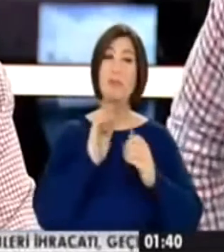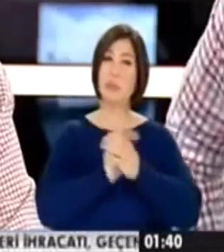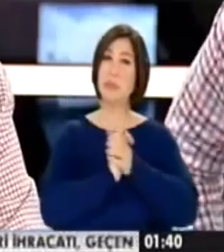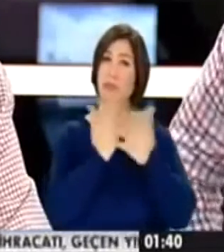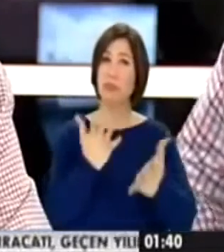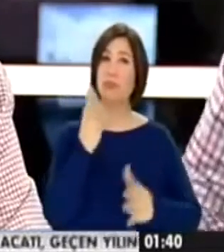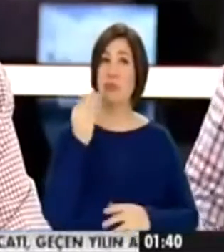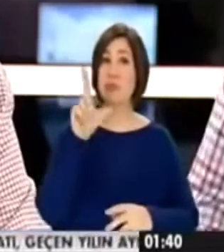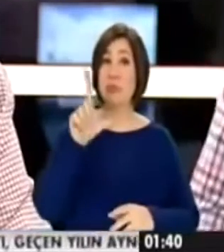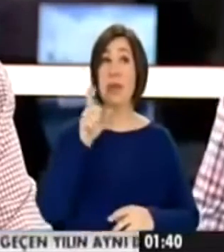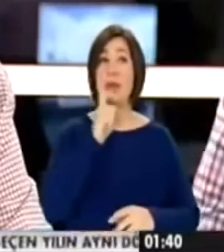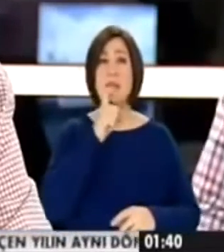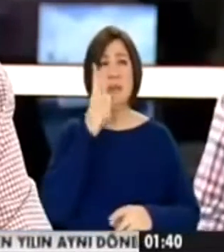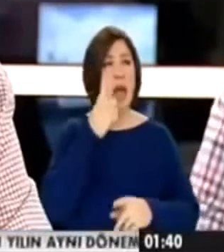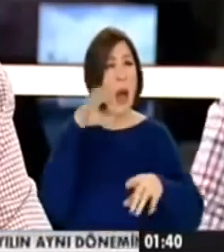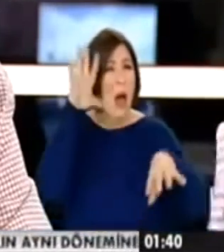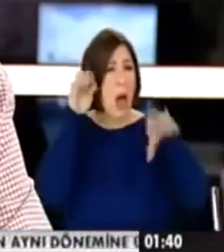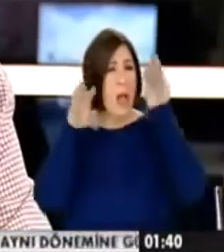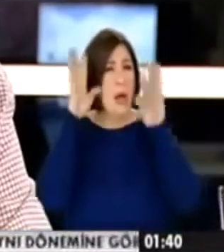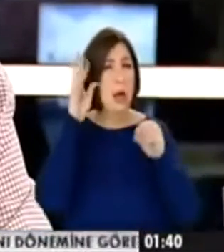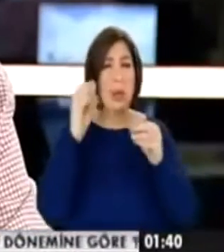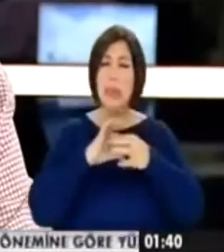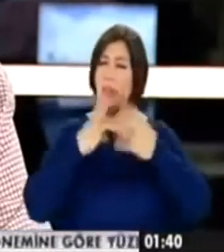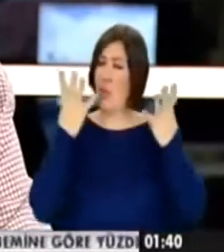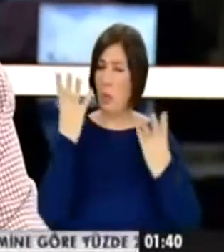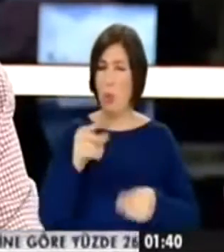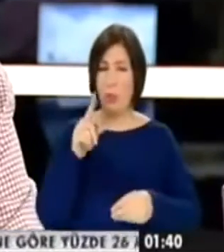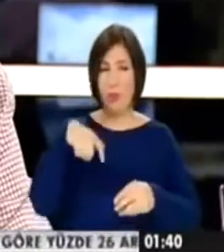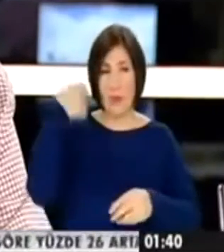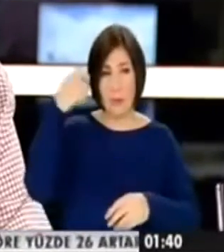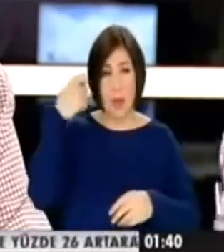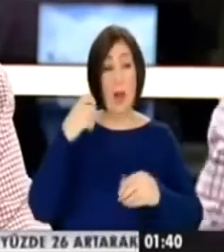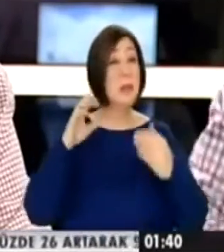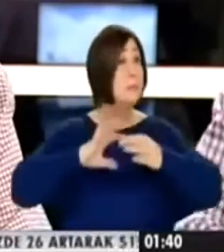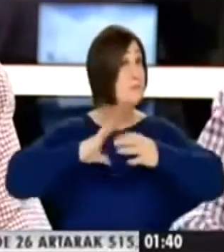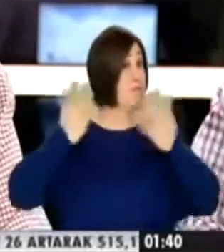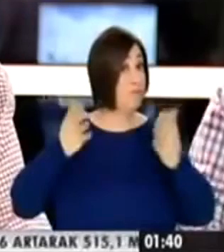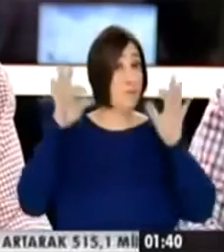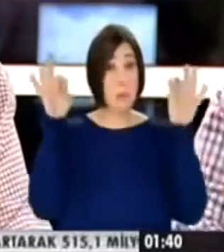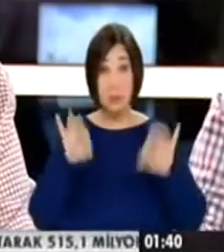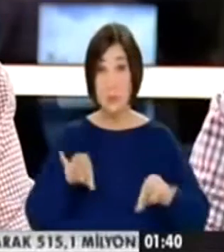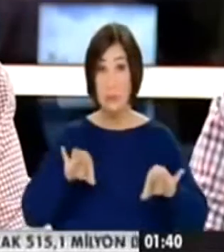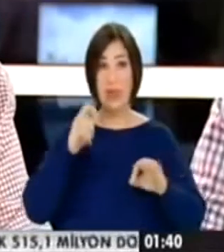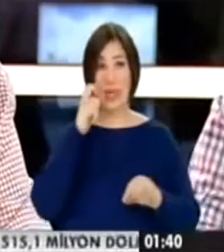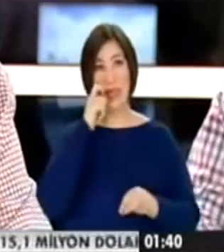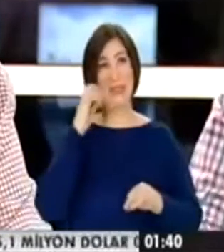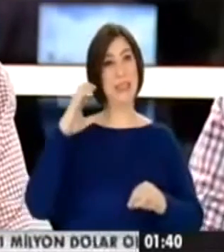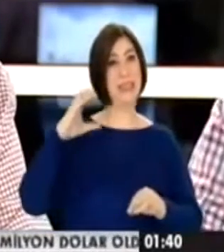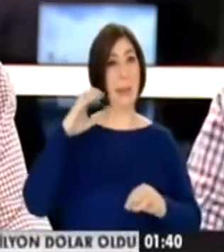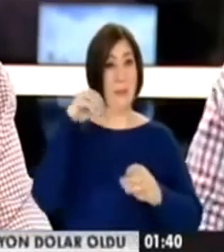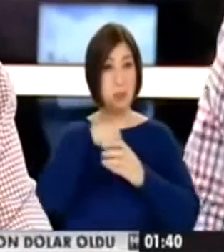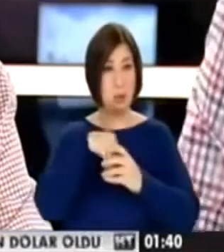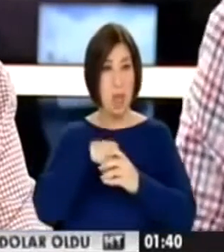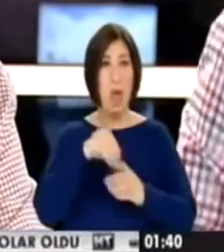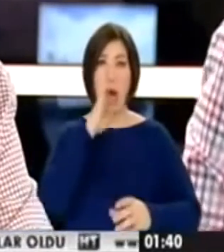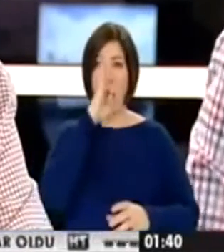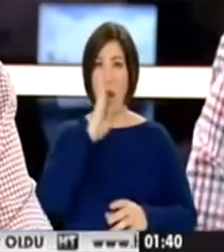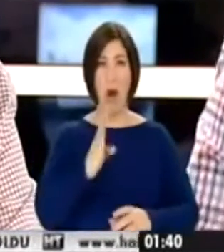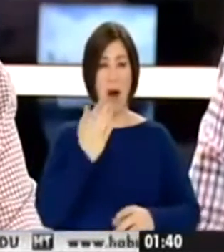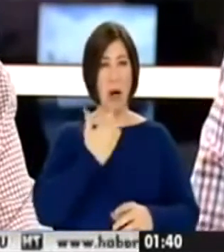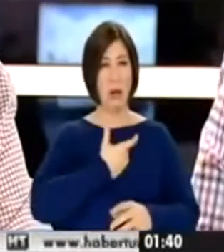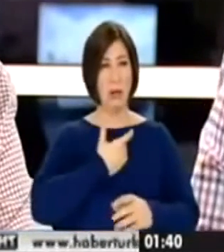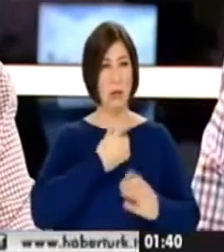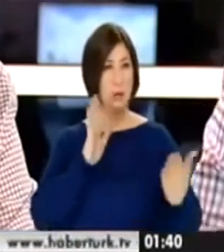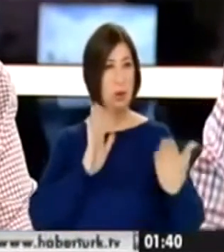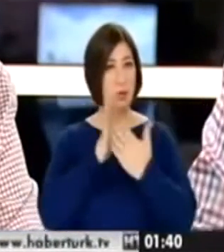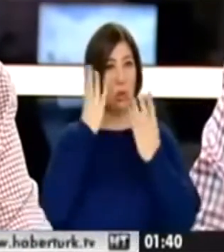bir ara. Fakat yanlış bir algıya da sebebiyet verebilir bu tip filmler. Şimdi İslam açısından adaletin karşılığını bulacağı